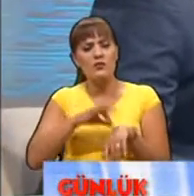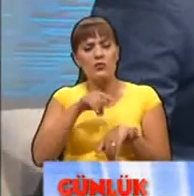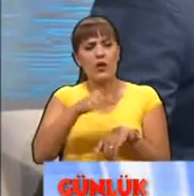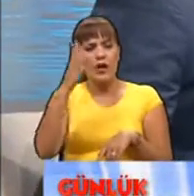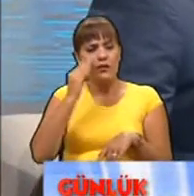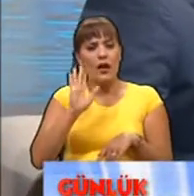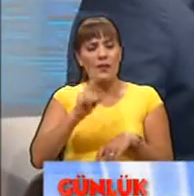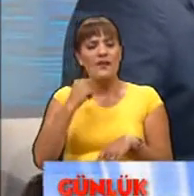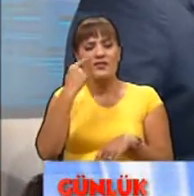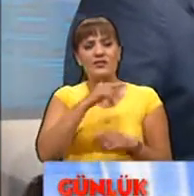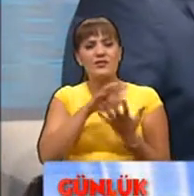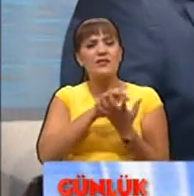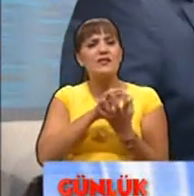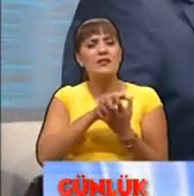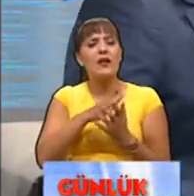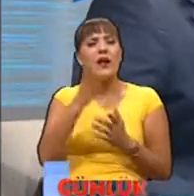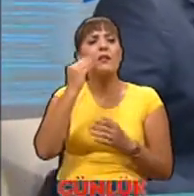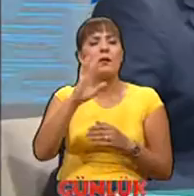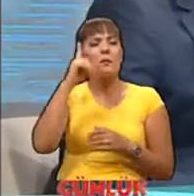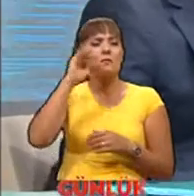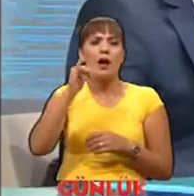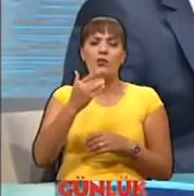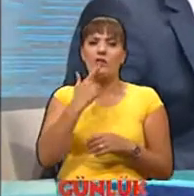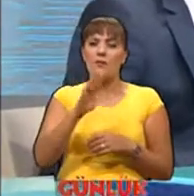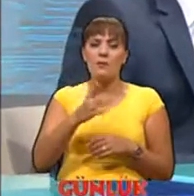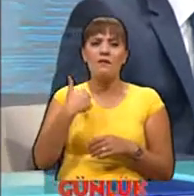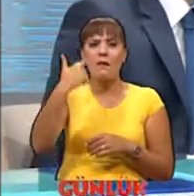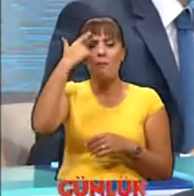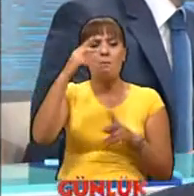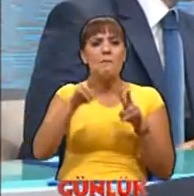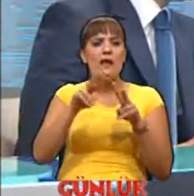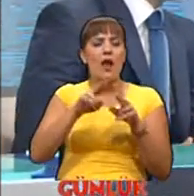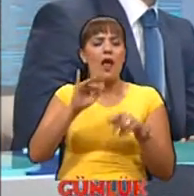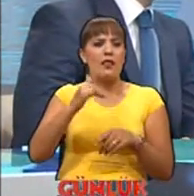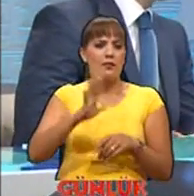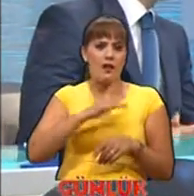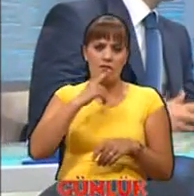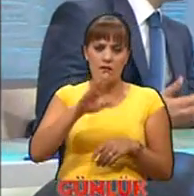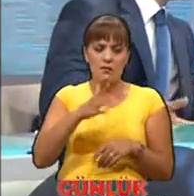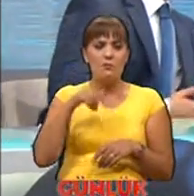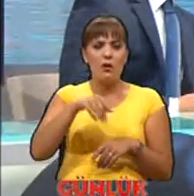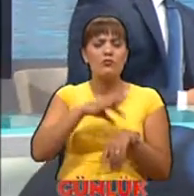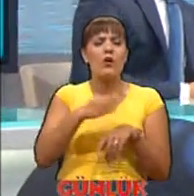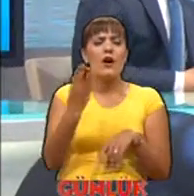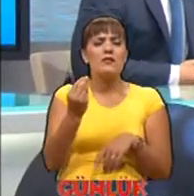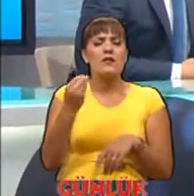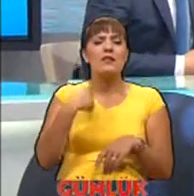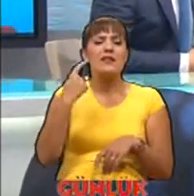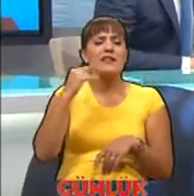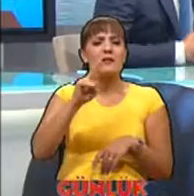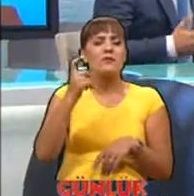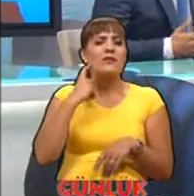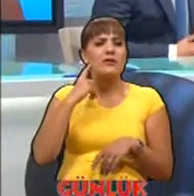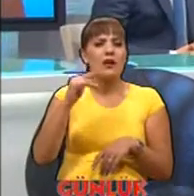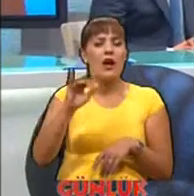bunu hisseder ama dişlerini sıktığının farkında değildir. Başım ağrıyor diyebilir ya da migrenim var diyebilir. Böyle çok hastalar geliyor. Ya da 20 yaş dişi ağrıyor diye